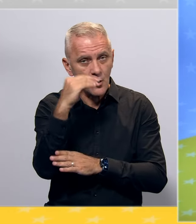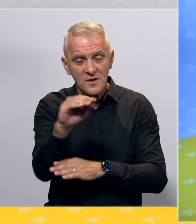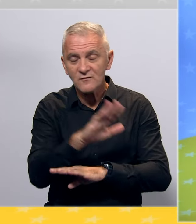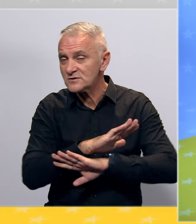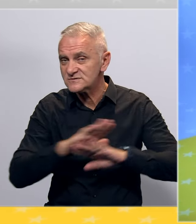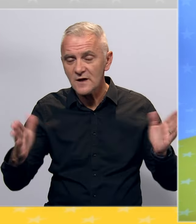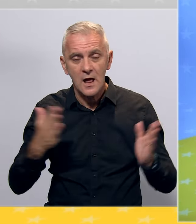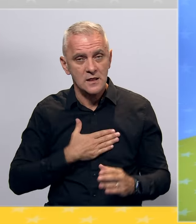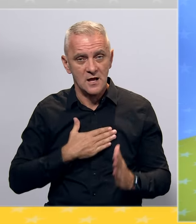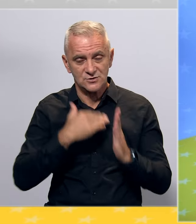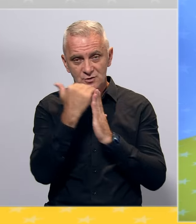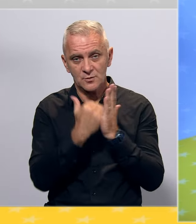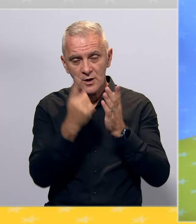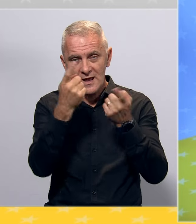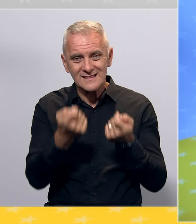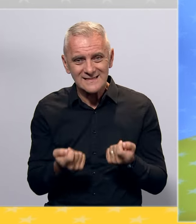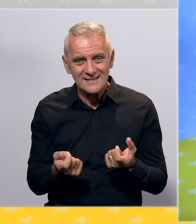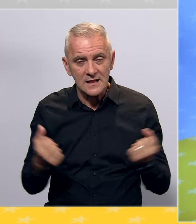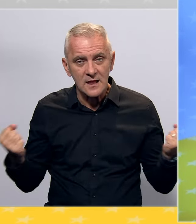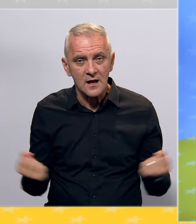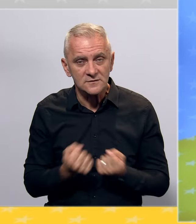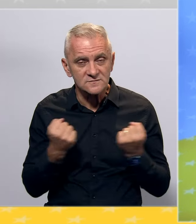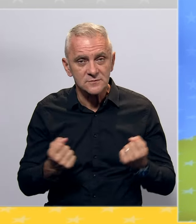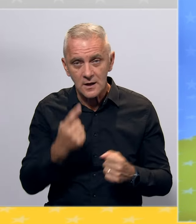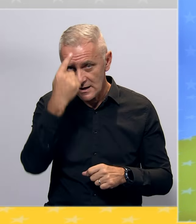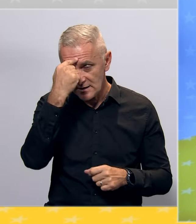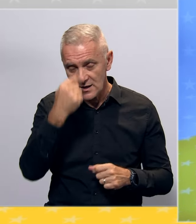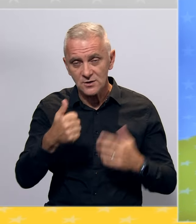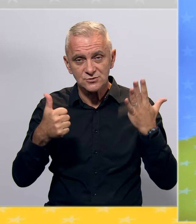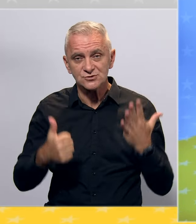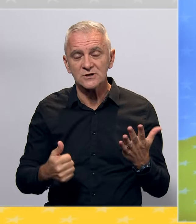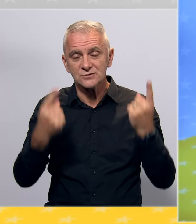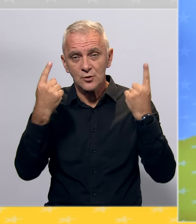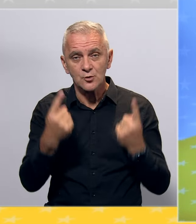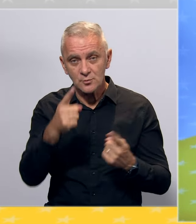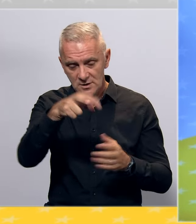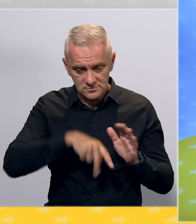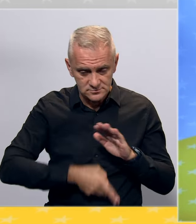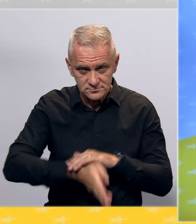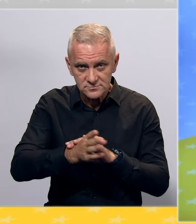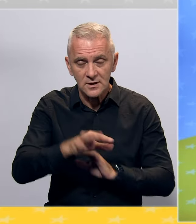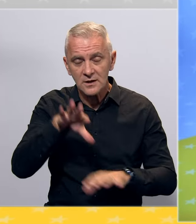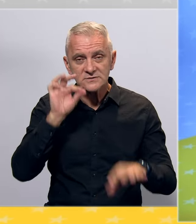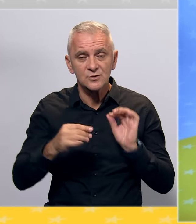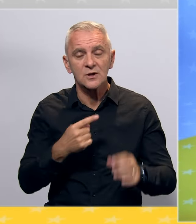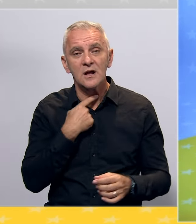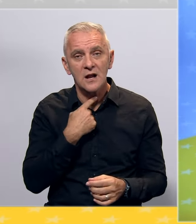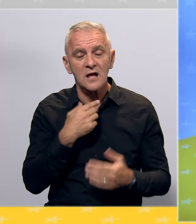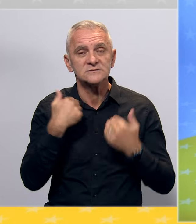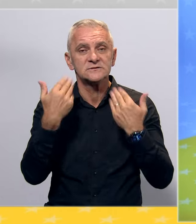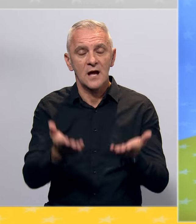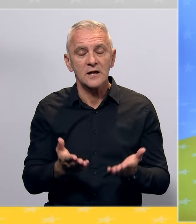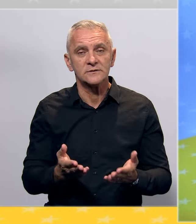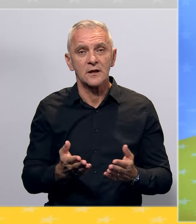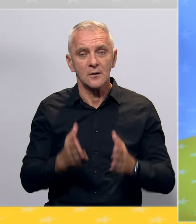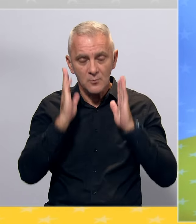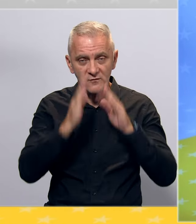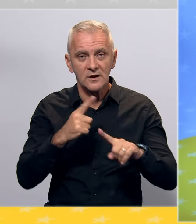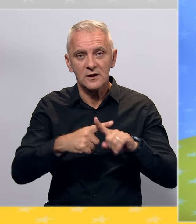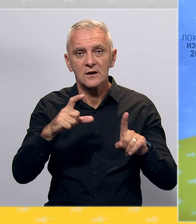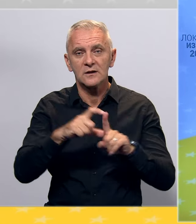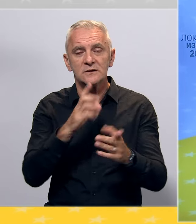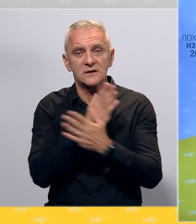naše programe i detaljne aktivnosti. A u nedjelju 6. listopada izađite na izbore, svojim glasom dajte povjerenje Hrvatskoj